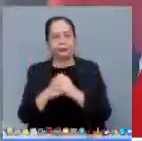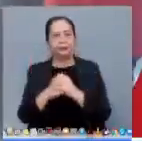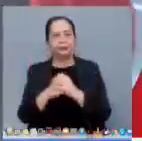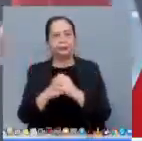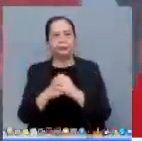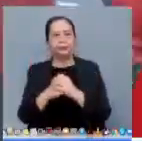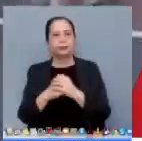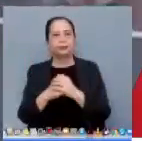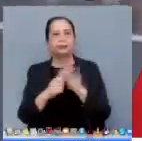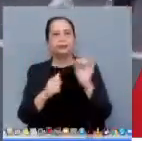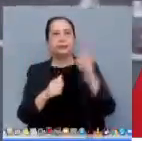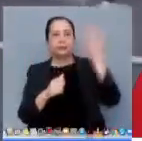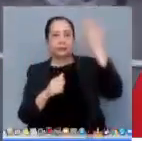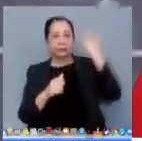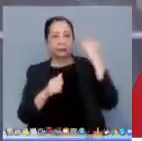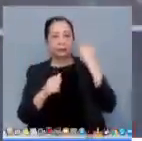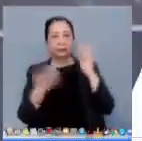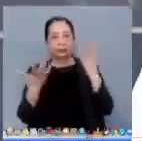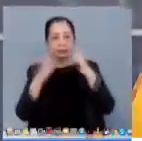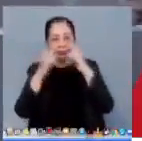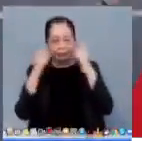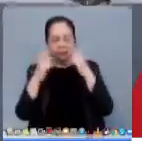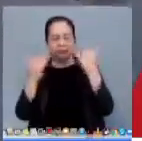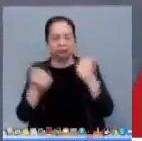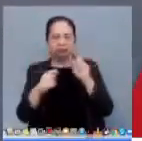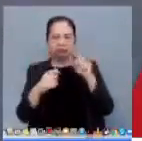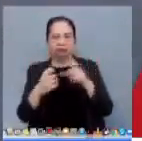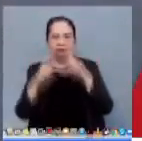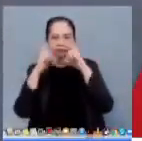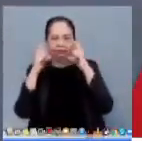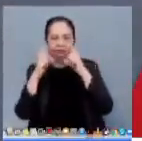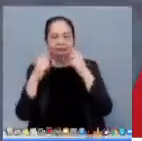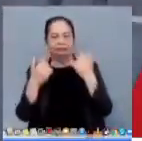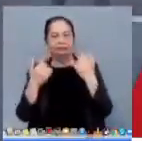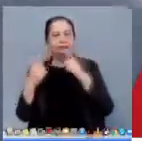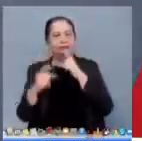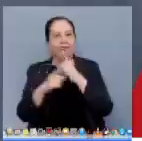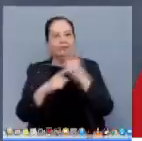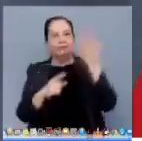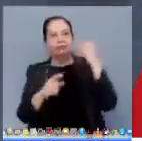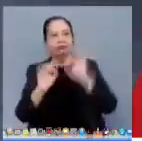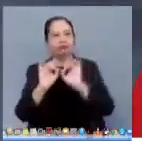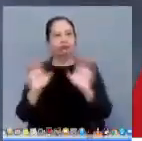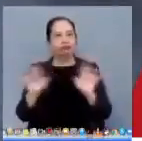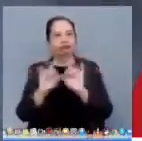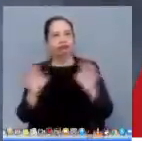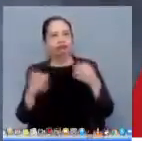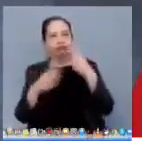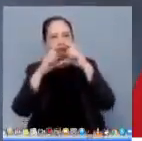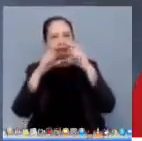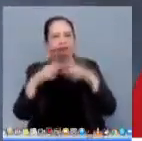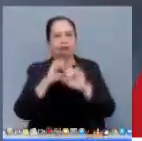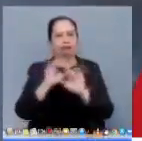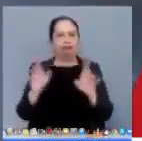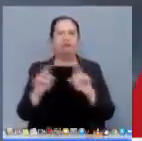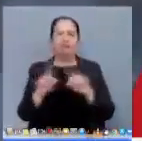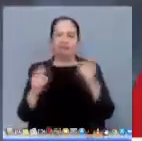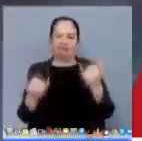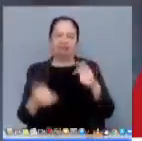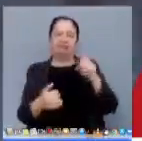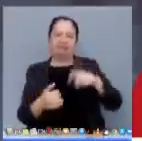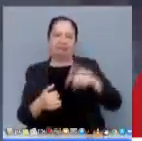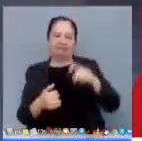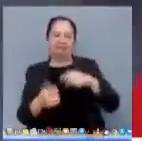mga nakalipas na Wata Wata Festival kung saan syempre talagang walang mga suot na face mask. Ngayon kailangan, dapat para